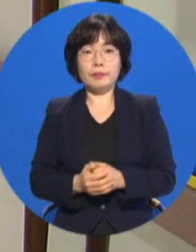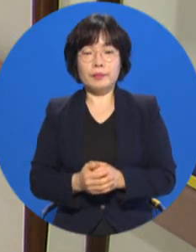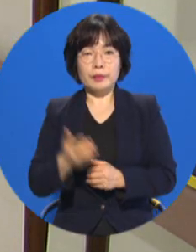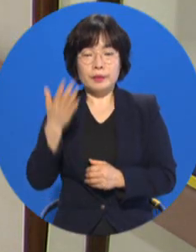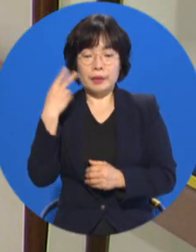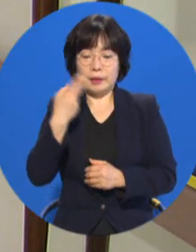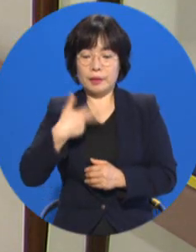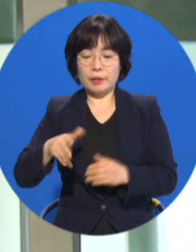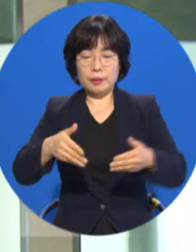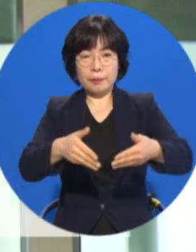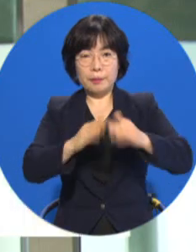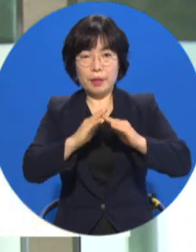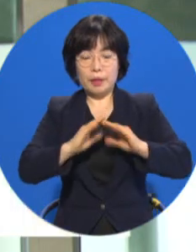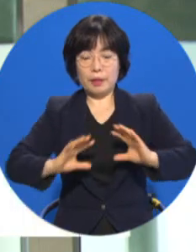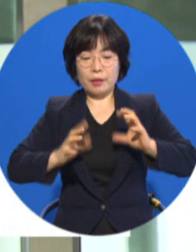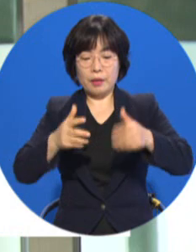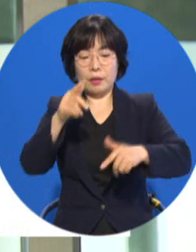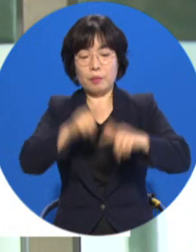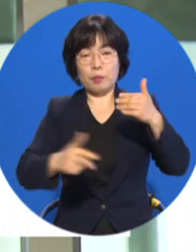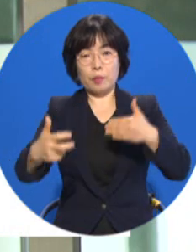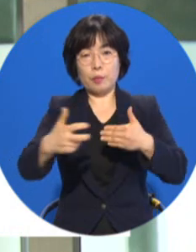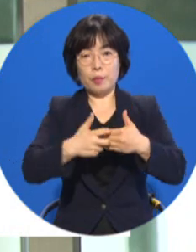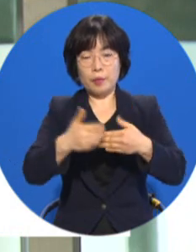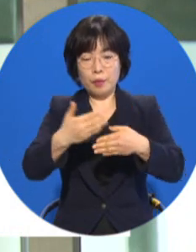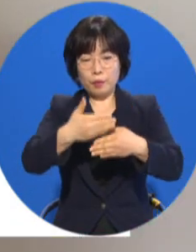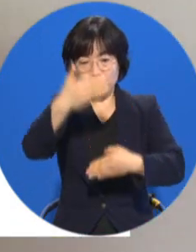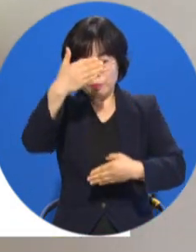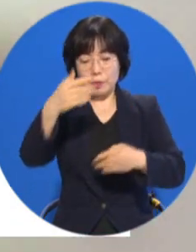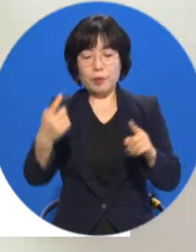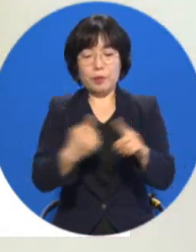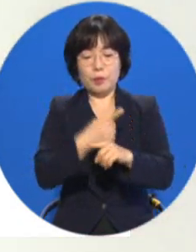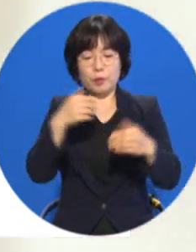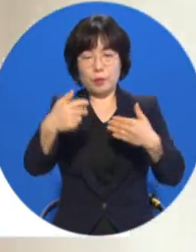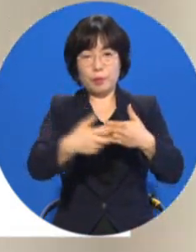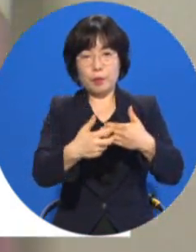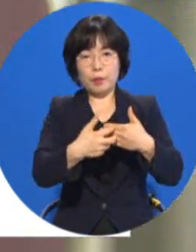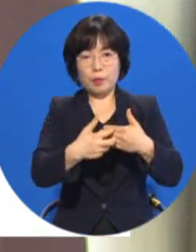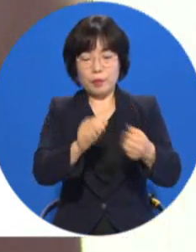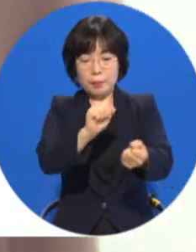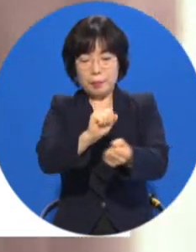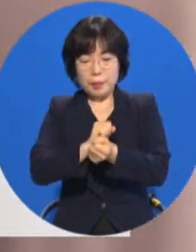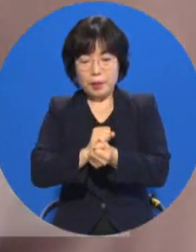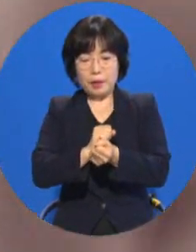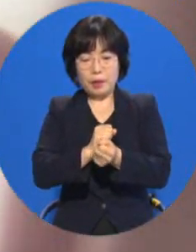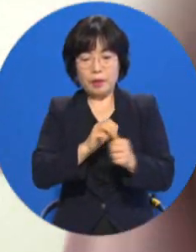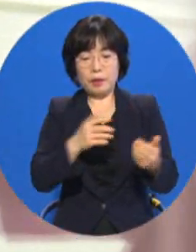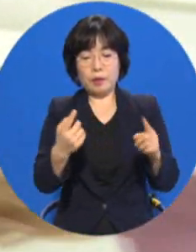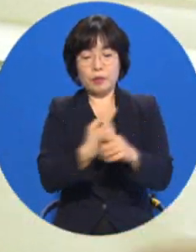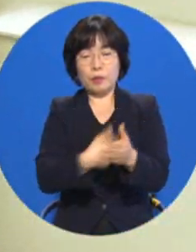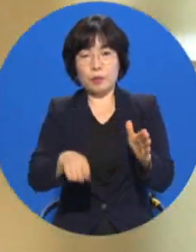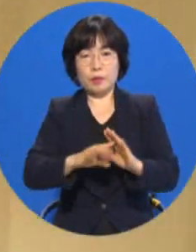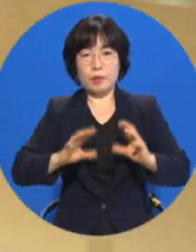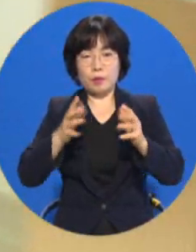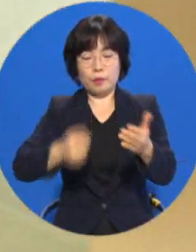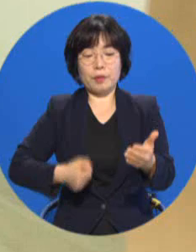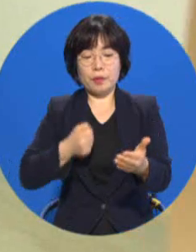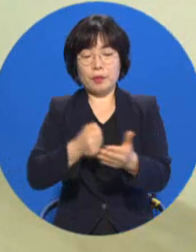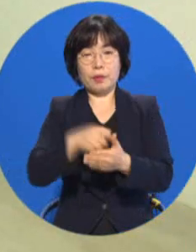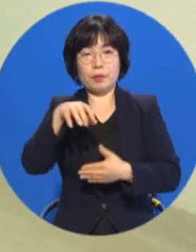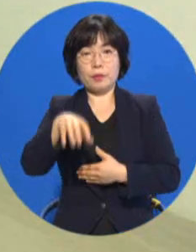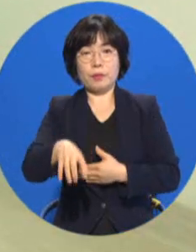지난 2007년 설치된 국립목포병원 음압유지병상. 감염병 환자의 격리와 치료를 맡도록 국가에서 지정한